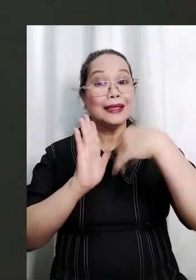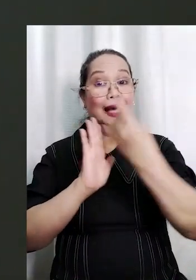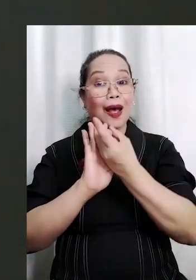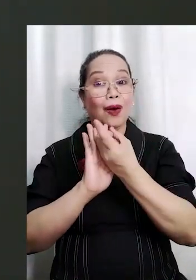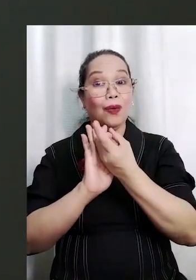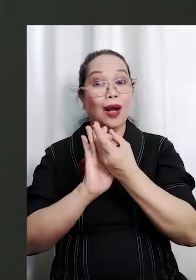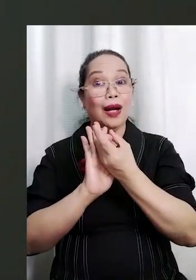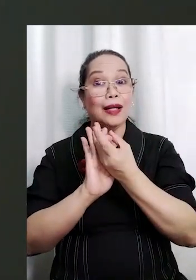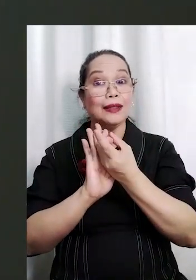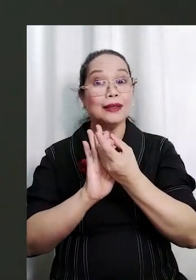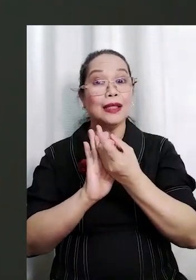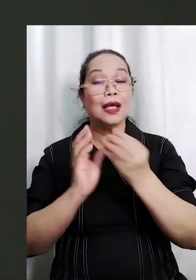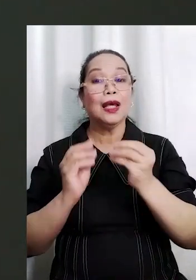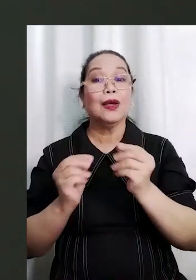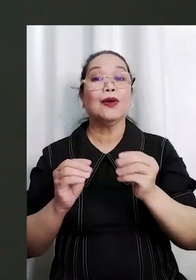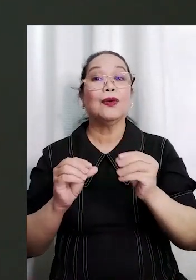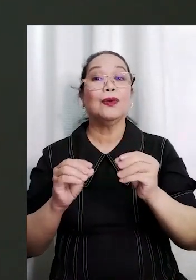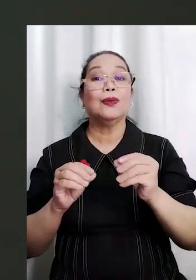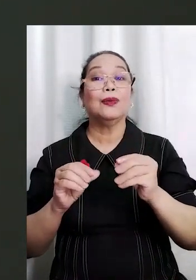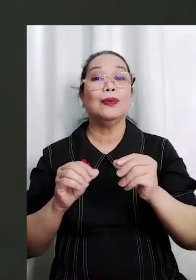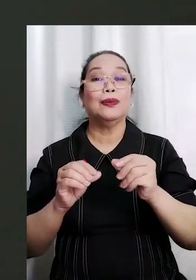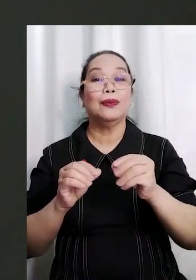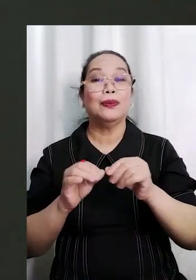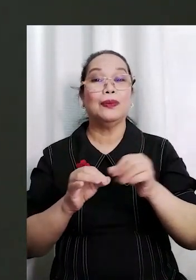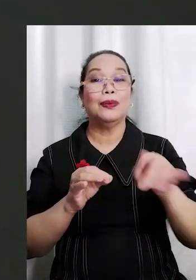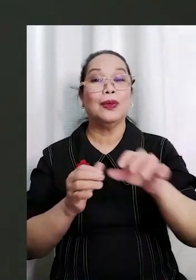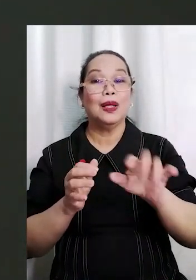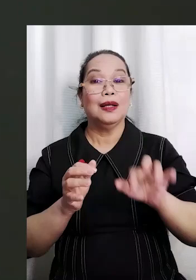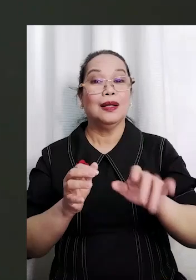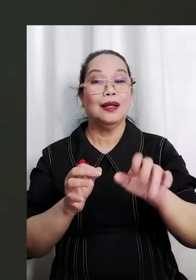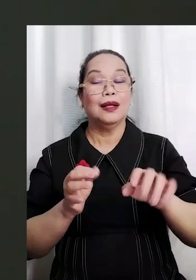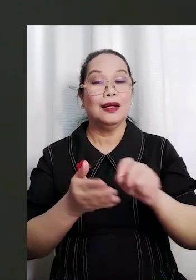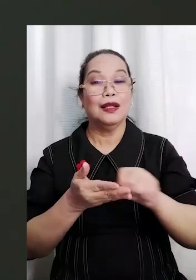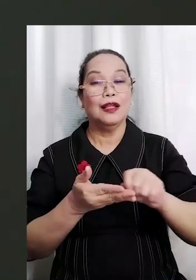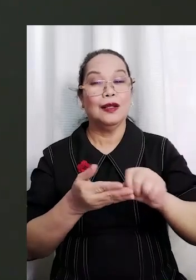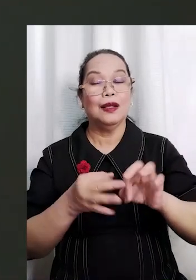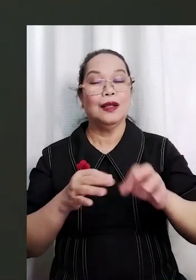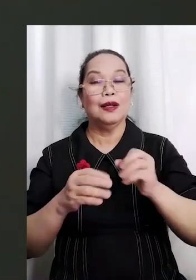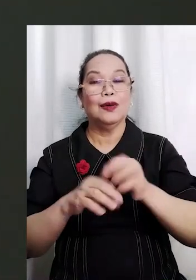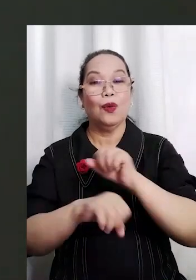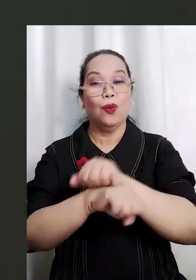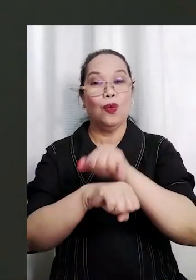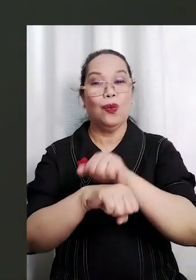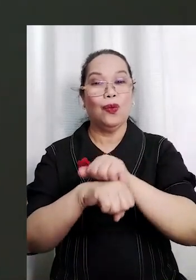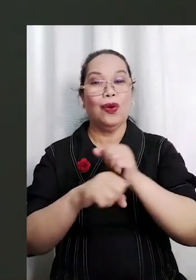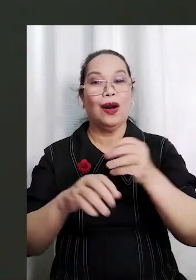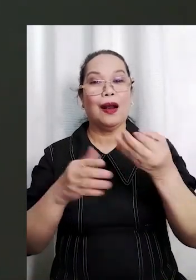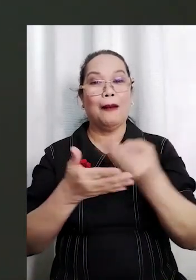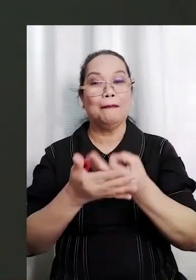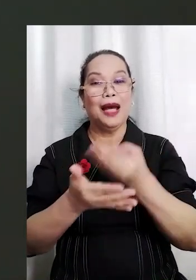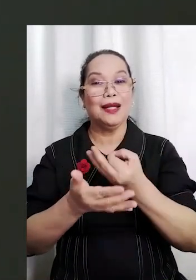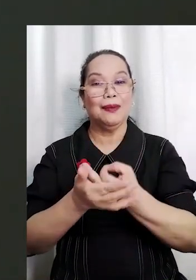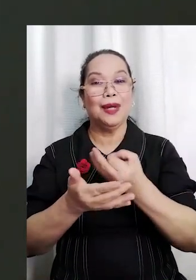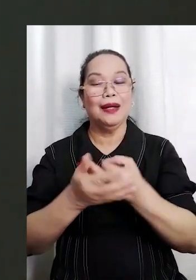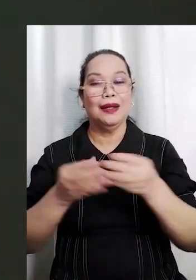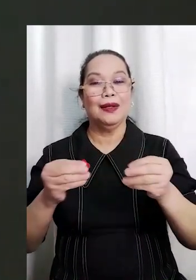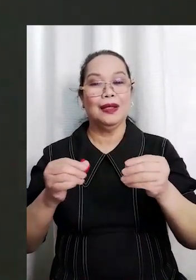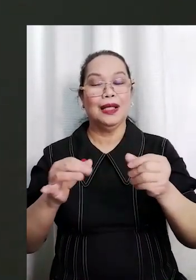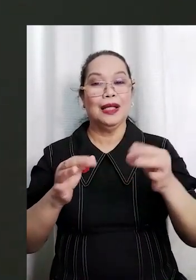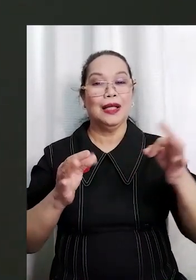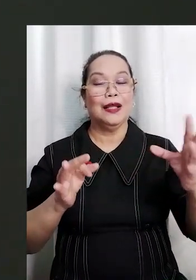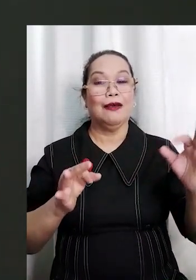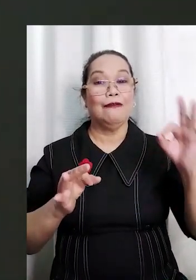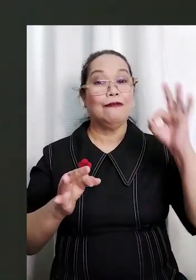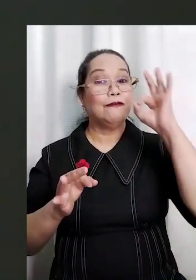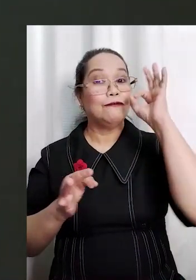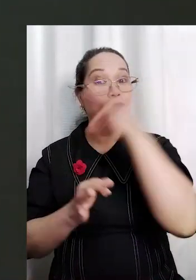sa isang araw, wala pong hawak yan kundi pera, liban po sa calculator at ballpen niya. Pera at pera. Kaya naman pag